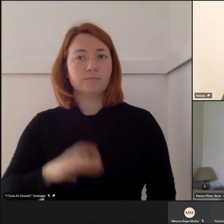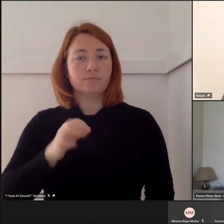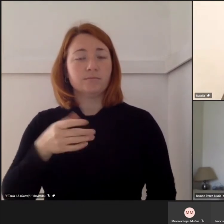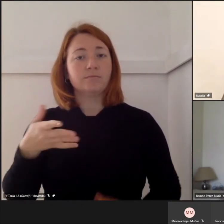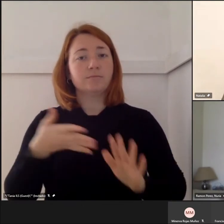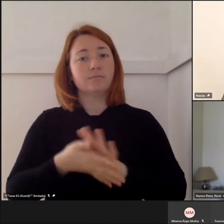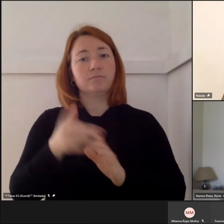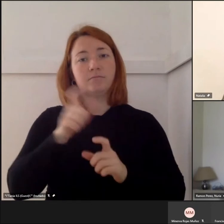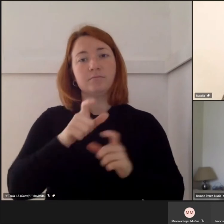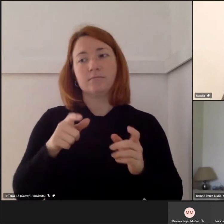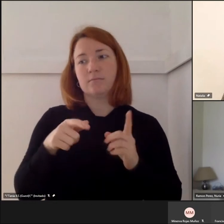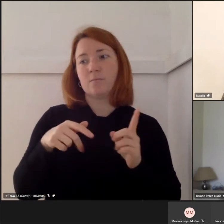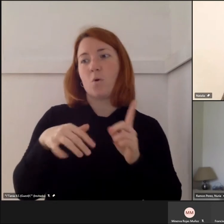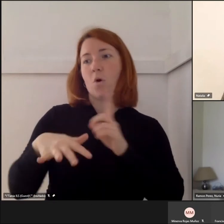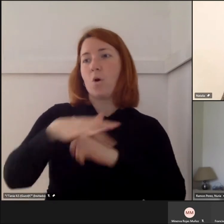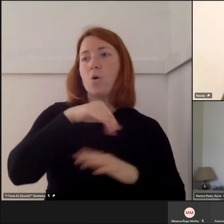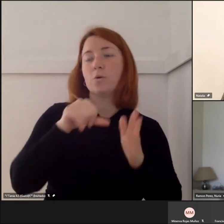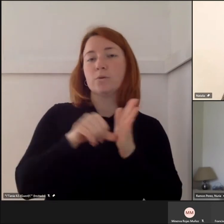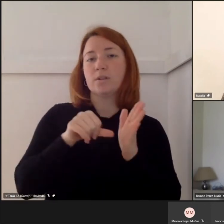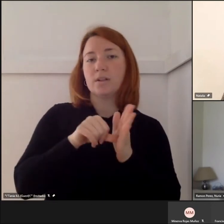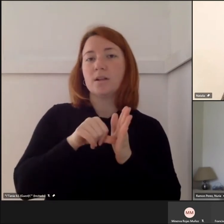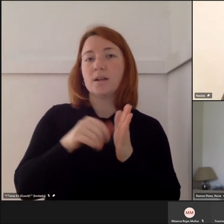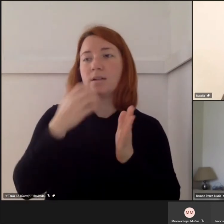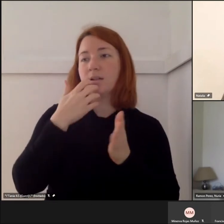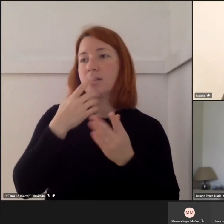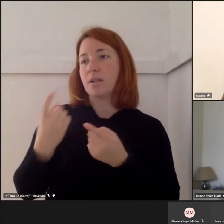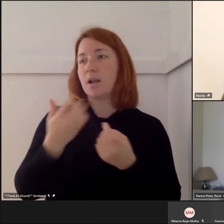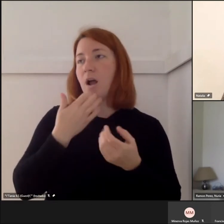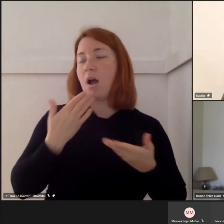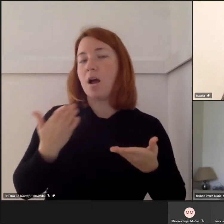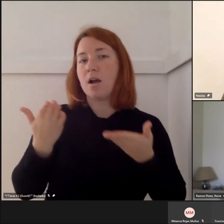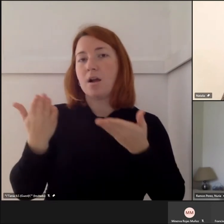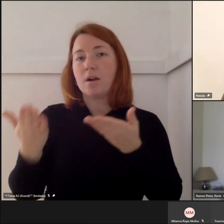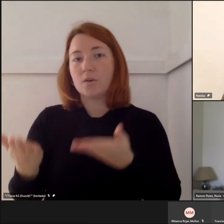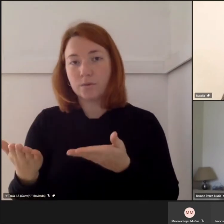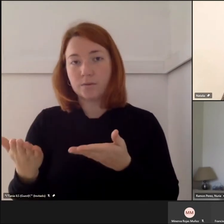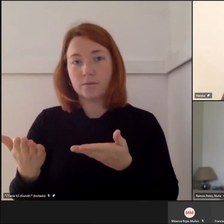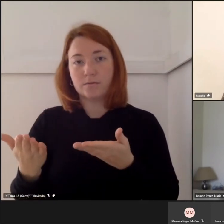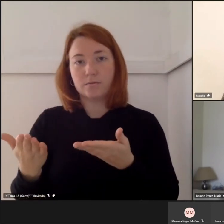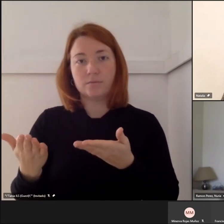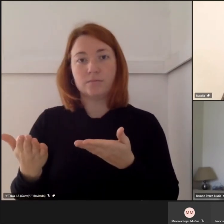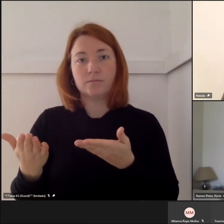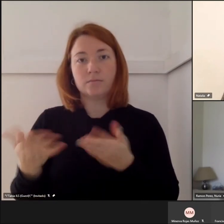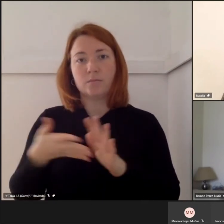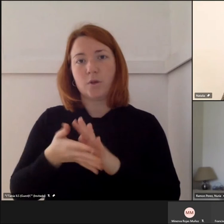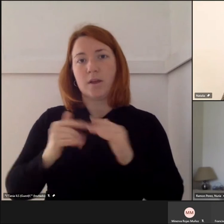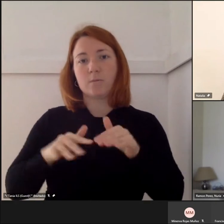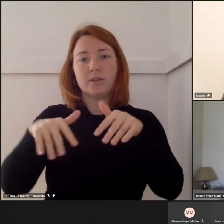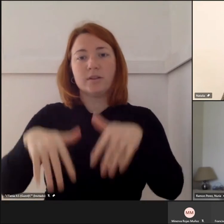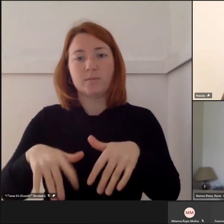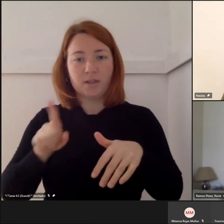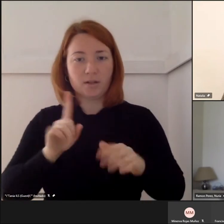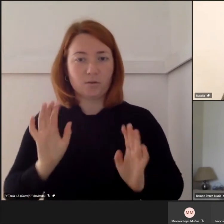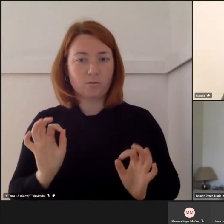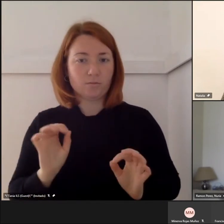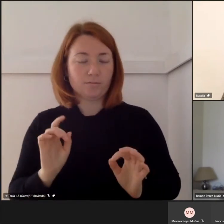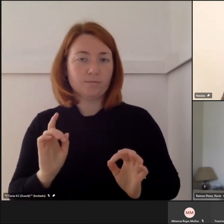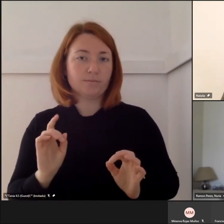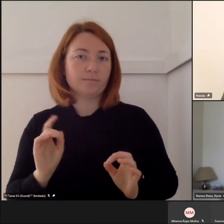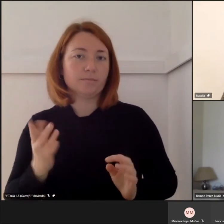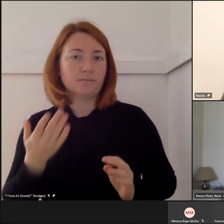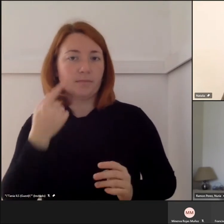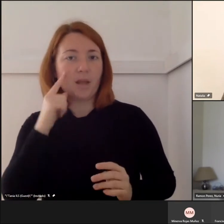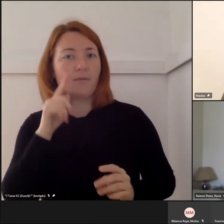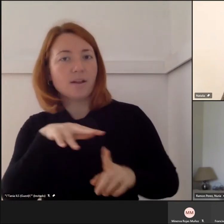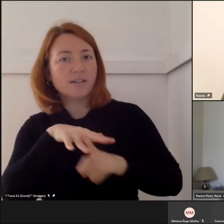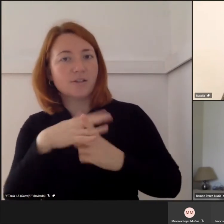estiguin a l'abast, no? De les dones que puguin necessitar en un moment donat, doncs, bueno, no per intervenir, potser, perquè s'ha de valorar sempre, però quina situació, en